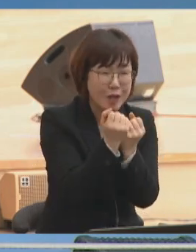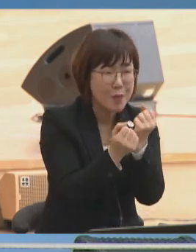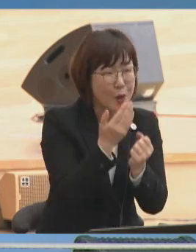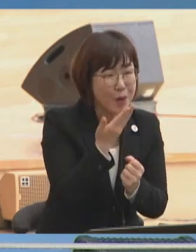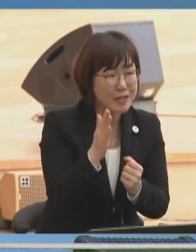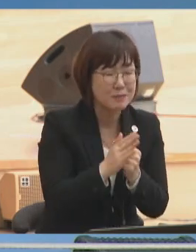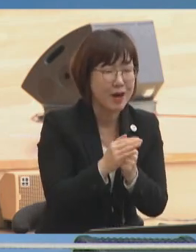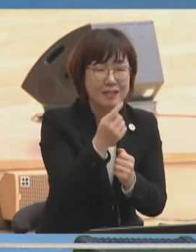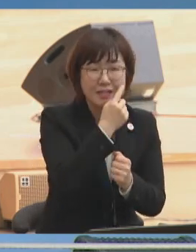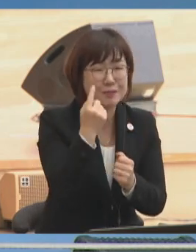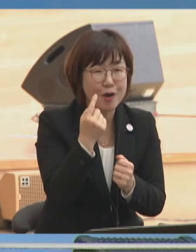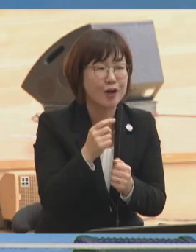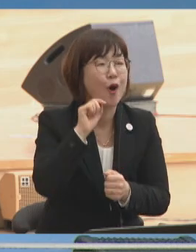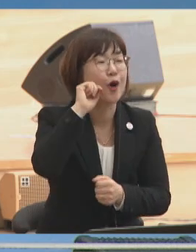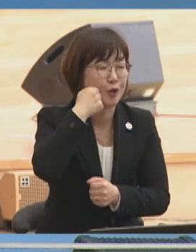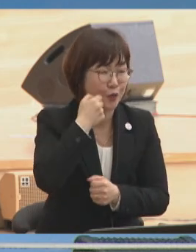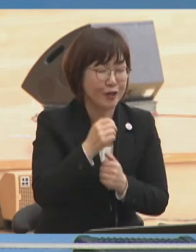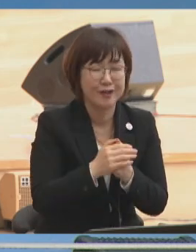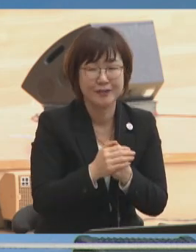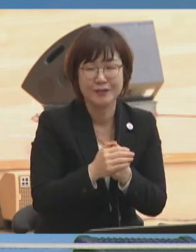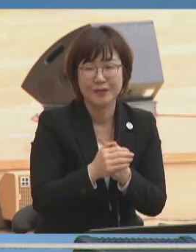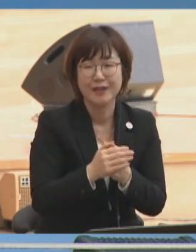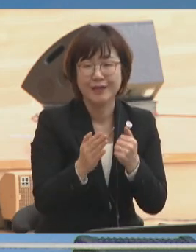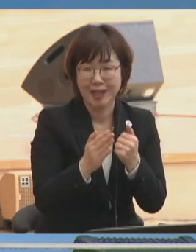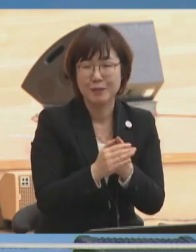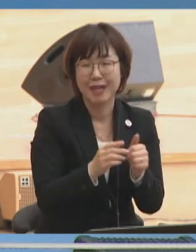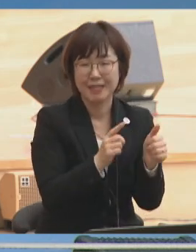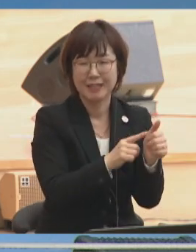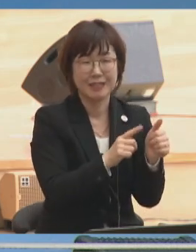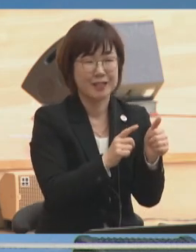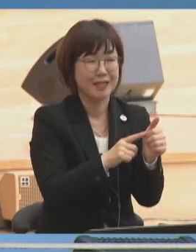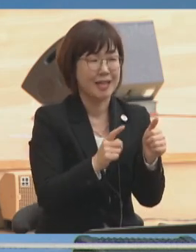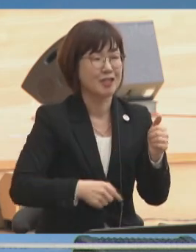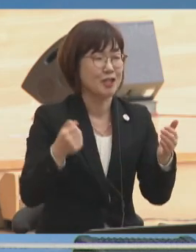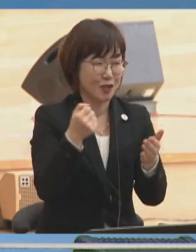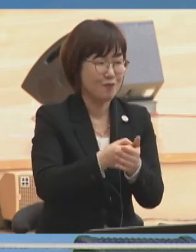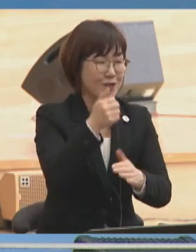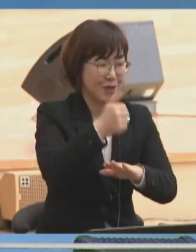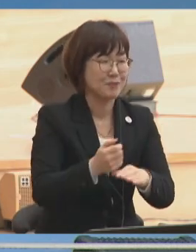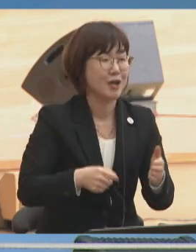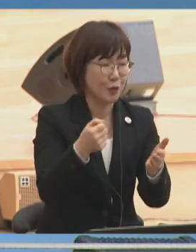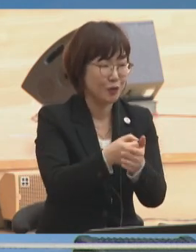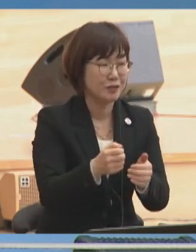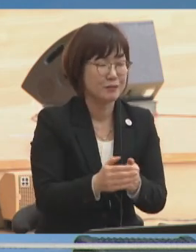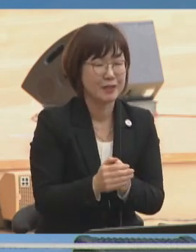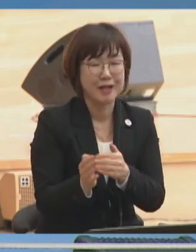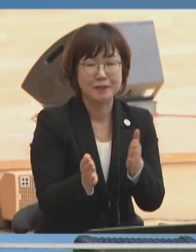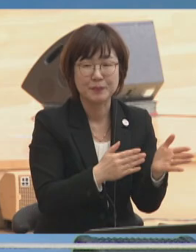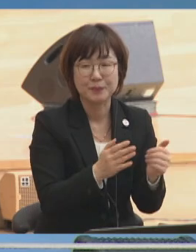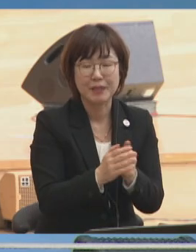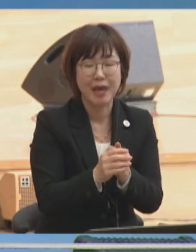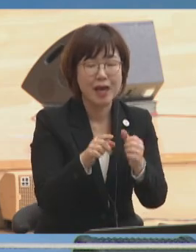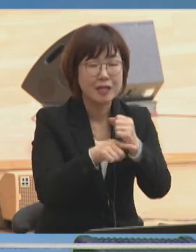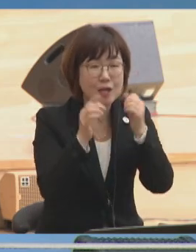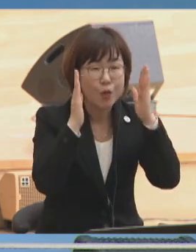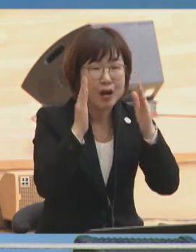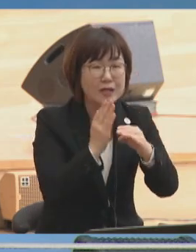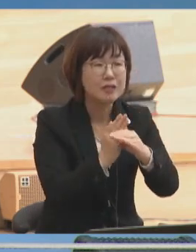증명이 불가능해요. 이게 그분의 결론이었어요. 자, 이렇게 여러분 초과학적인